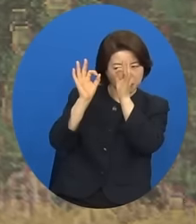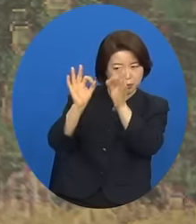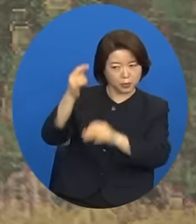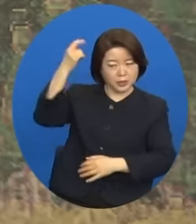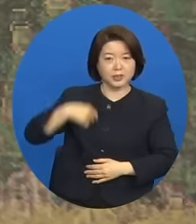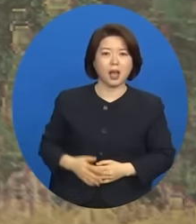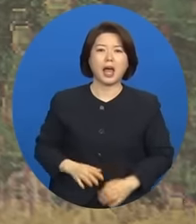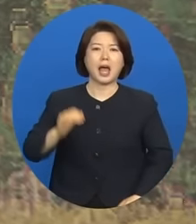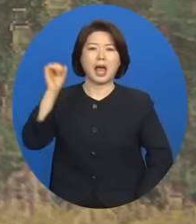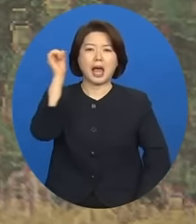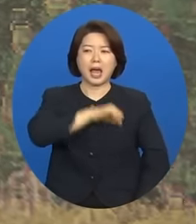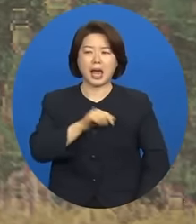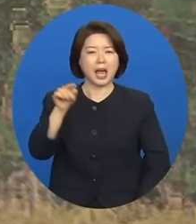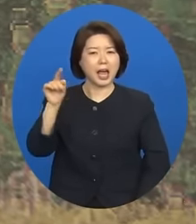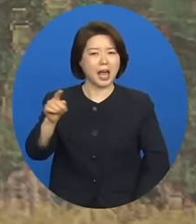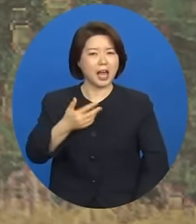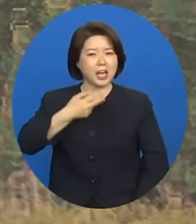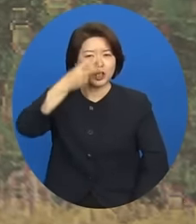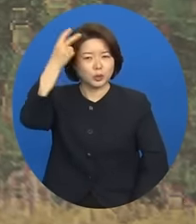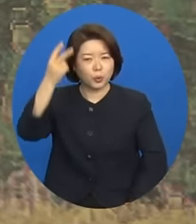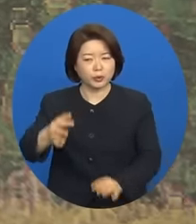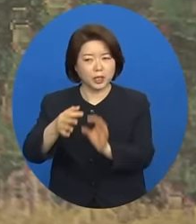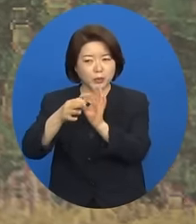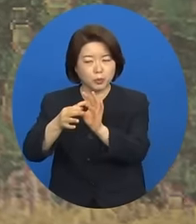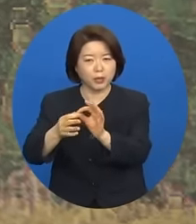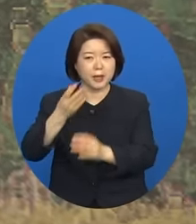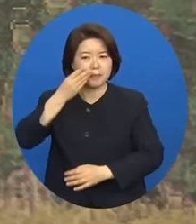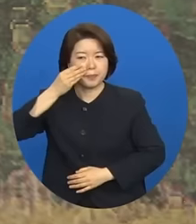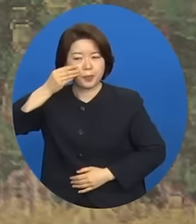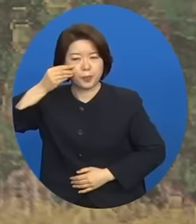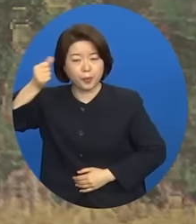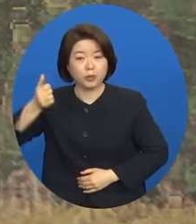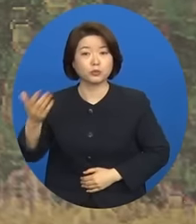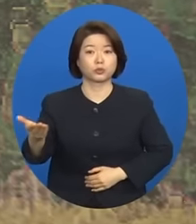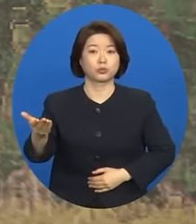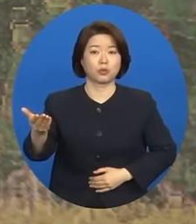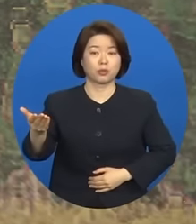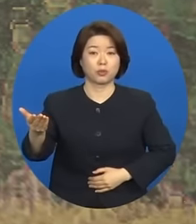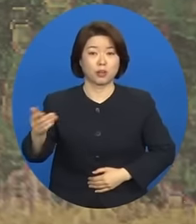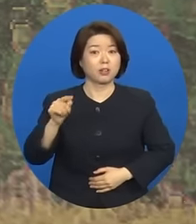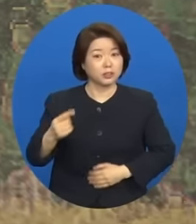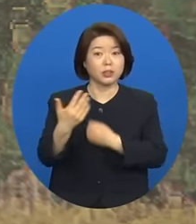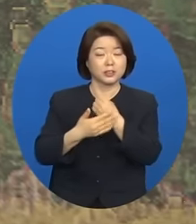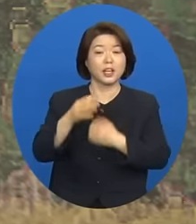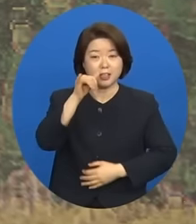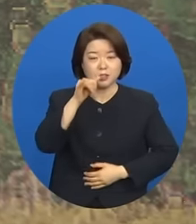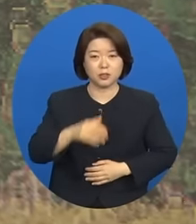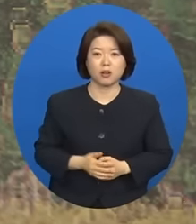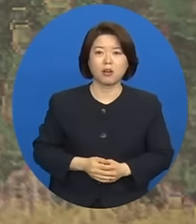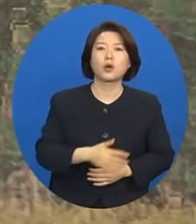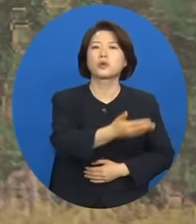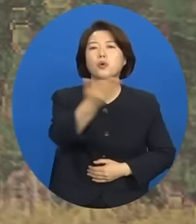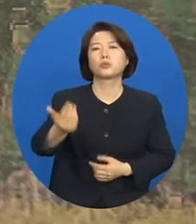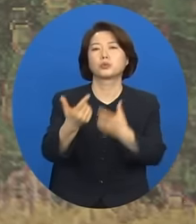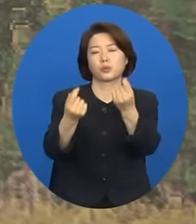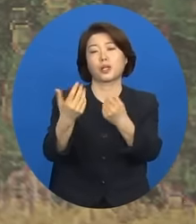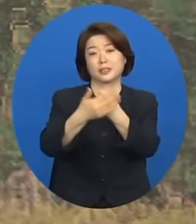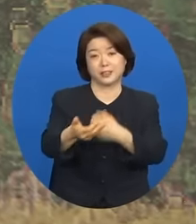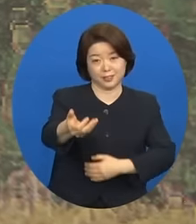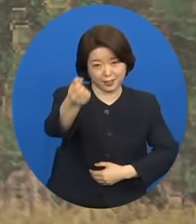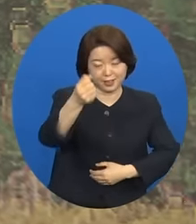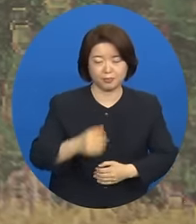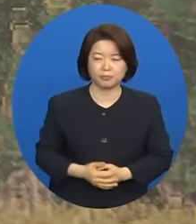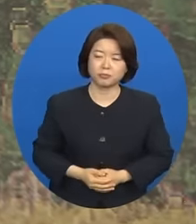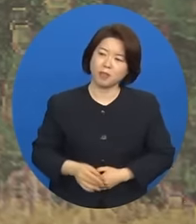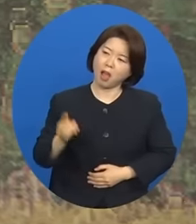말미암아 형통케 하는구나. 여러분들 가운데 그런 형통의 은혜가 있기를 축복합니다. 아, 저 사람 때문에 우리 기업이 잘